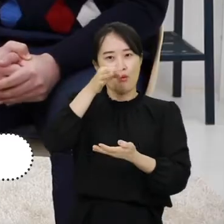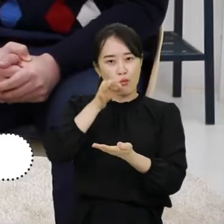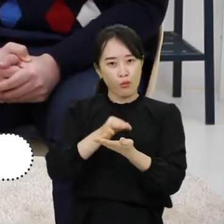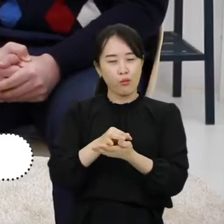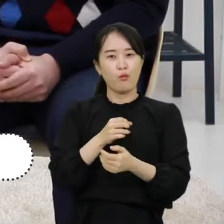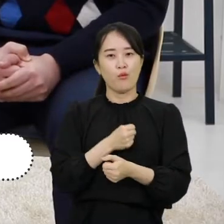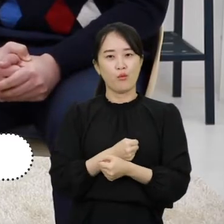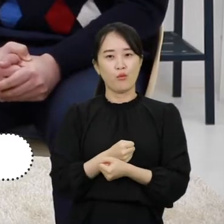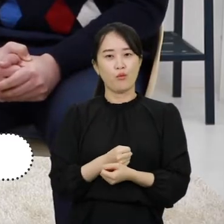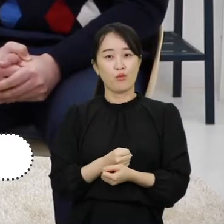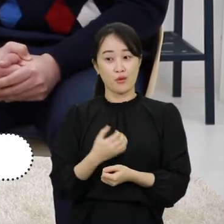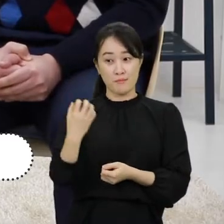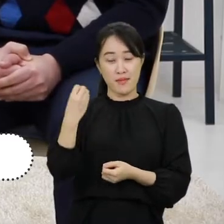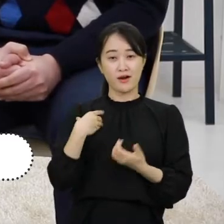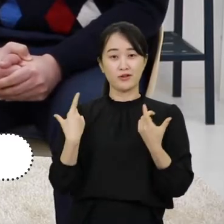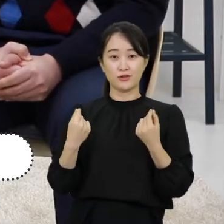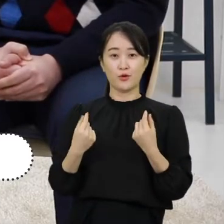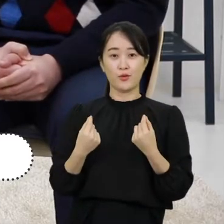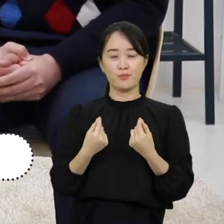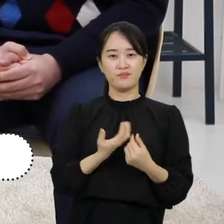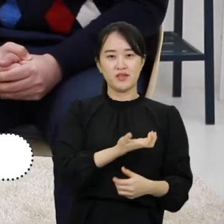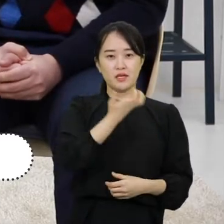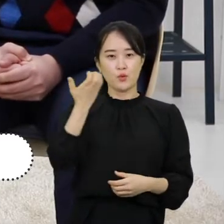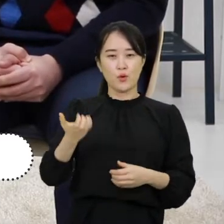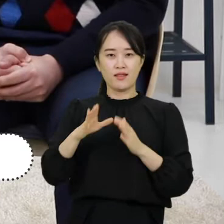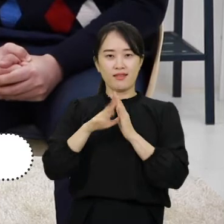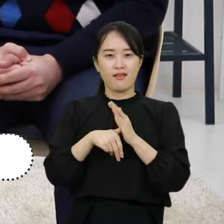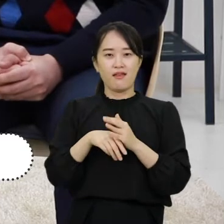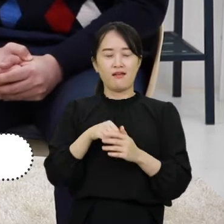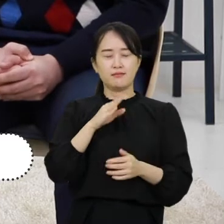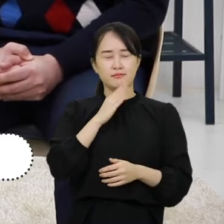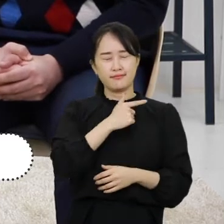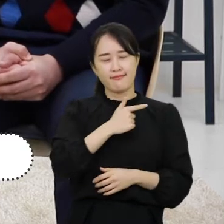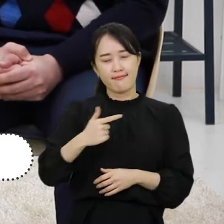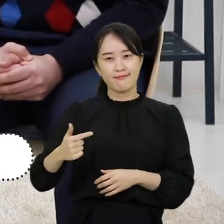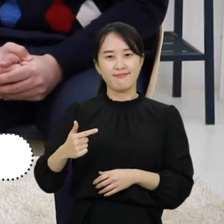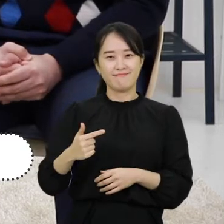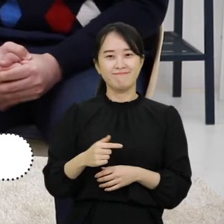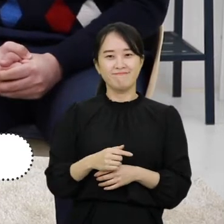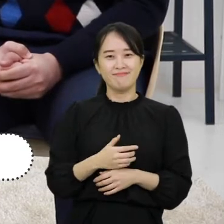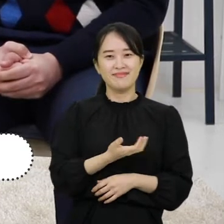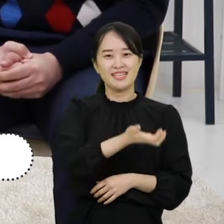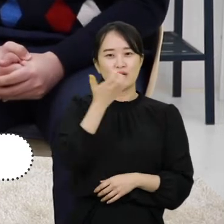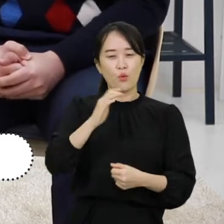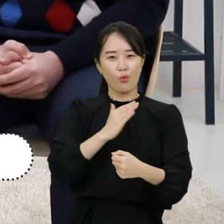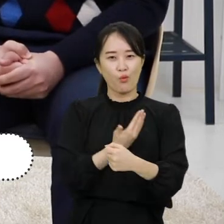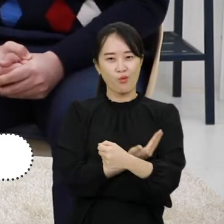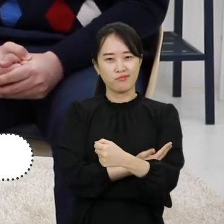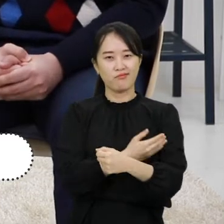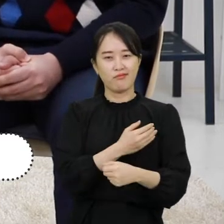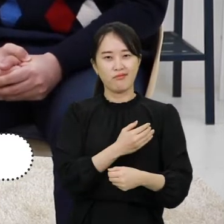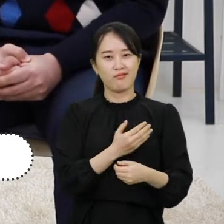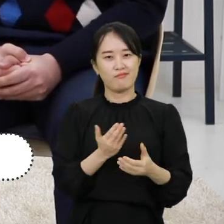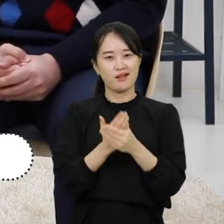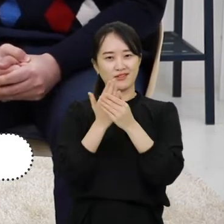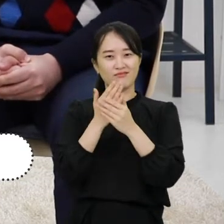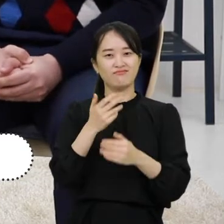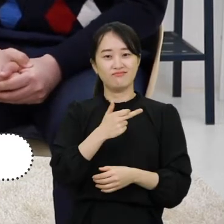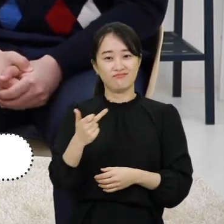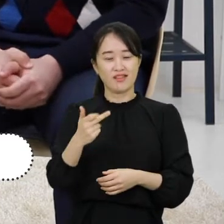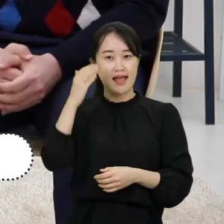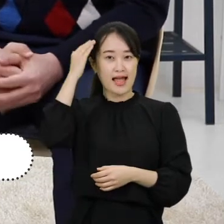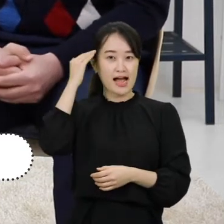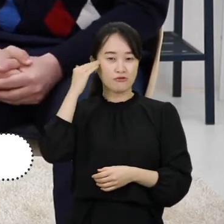하고 그래서 아까 현영 씨가 말했던 것처럼 이동에 있어서 굉장히 우리의 이동권이 높아진 부분들이 있다. 맞아요. 그래서